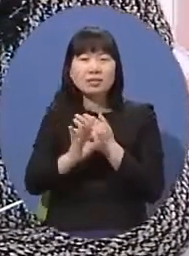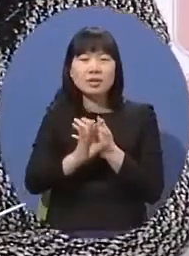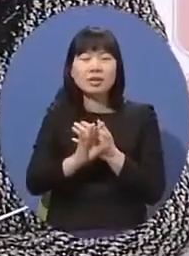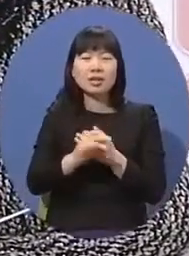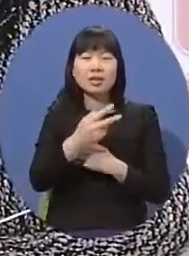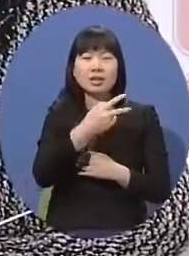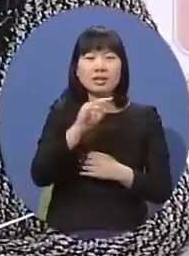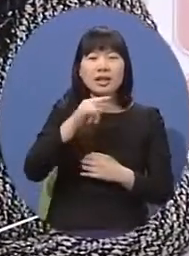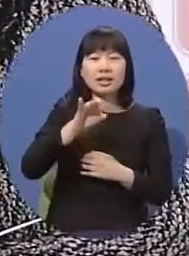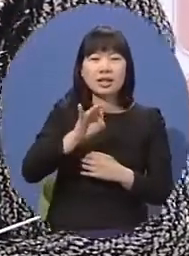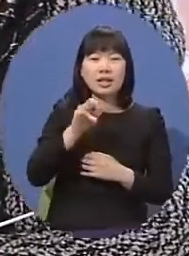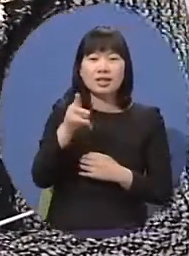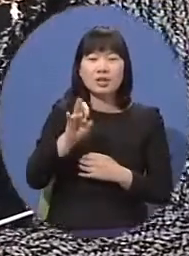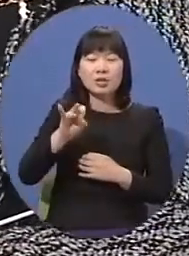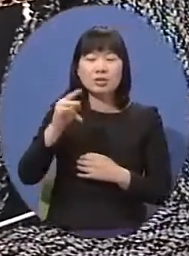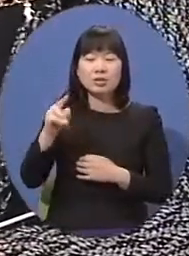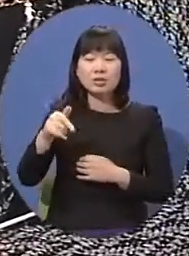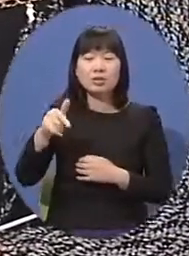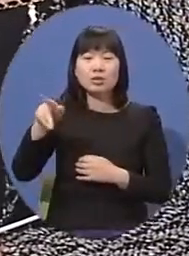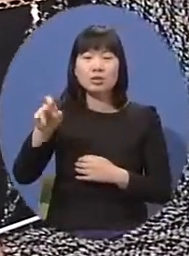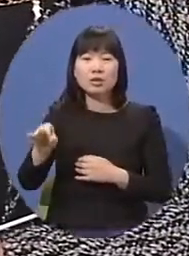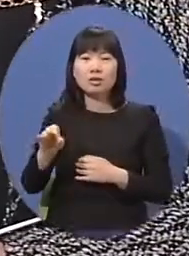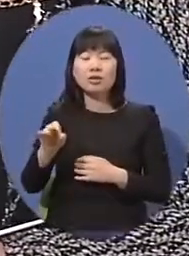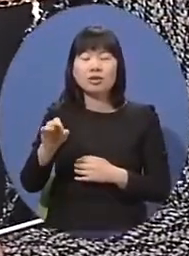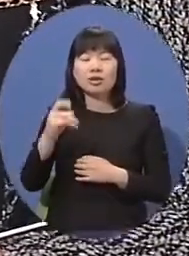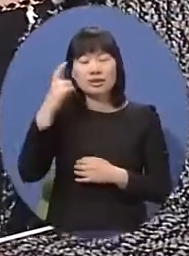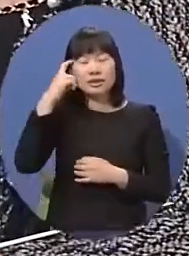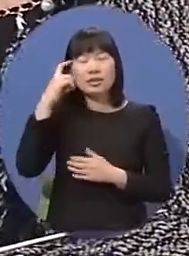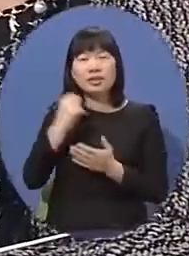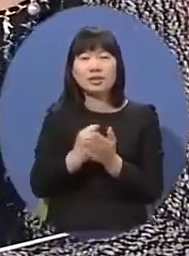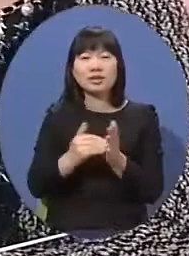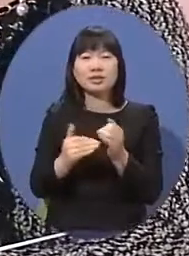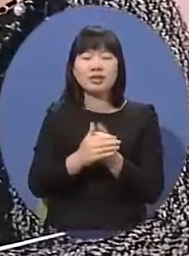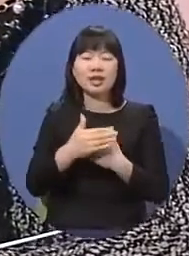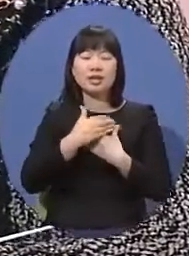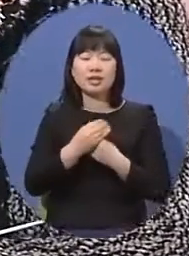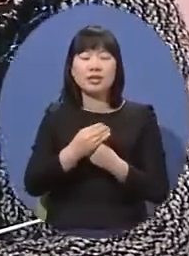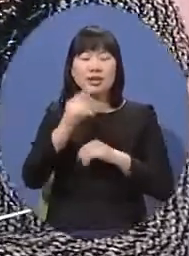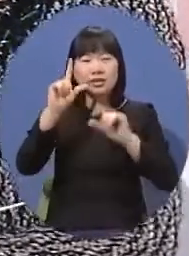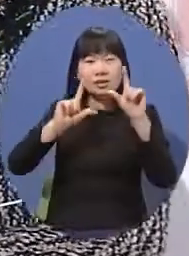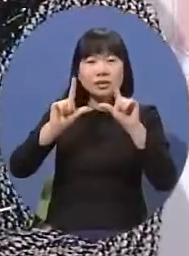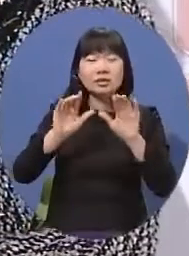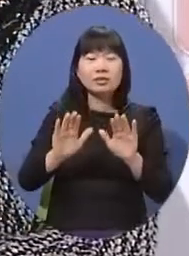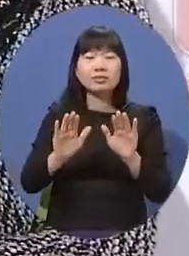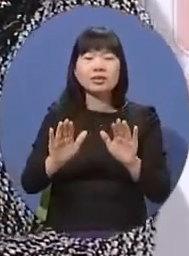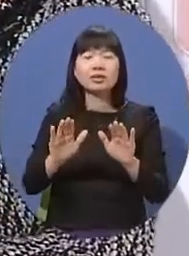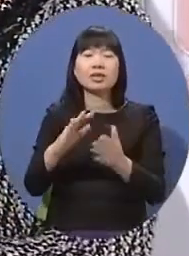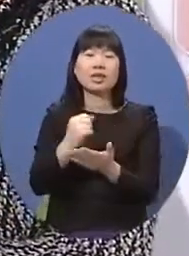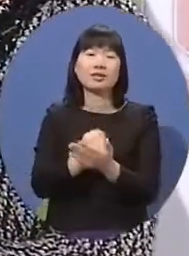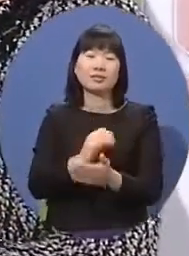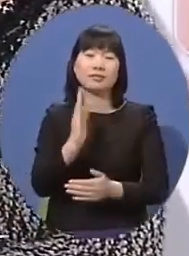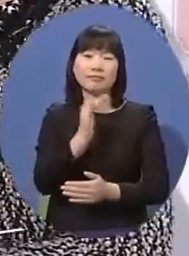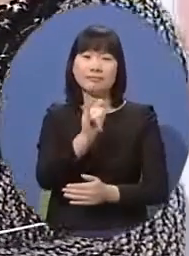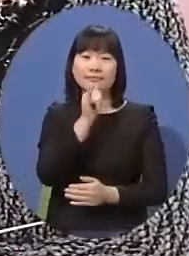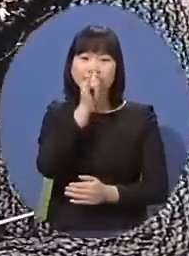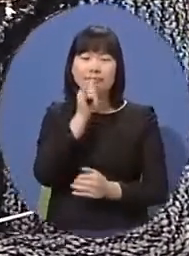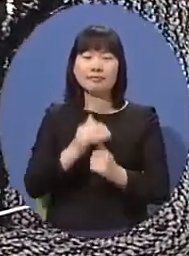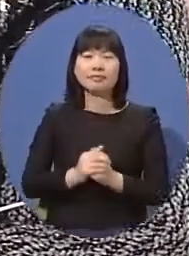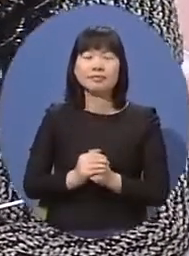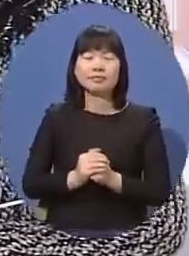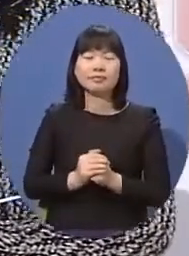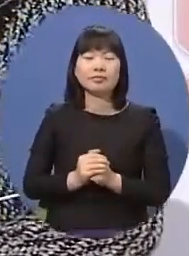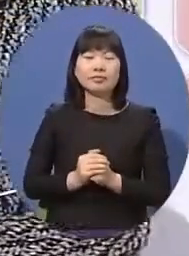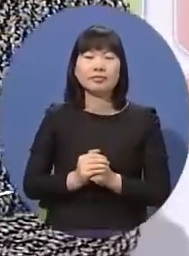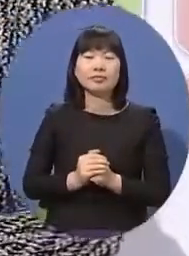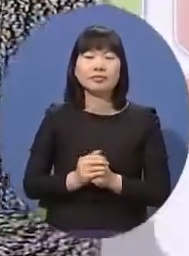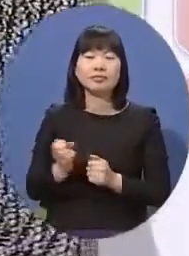대상 영속성 개념들을 갖게 되기 때문에 보다 뭔가 안정된 이미지를 어줍지 않겠지만 갖게 되는 것들이 생겨요.